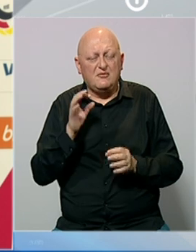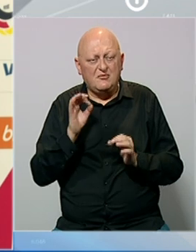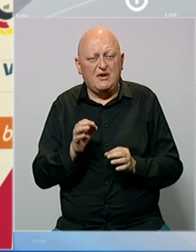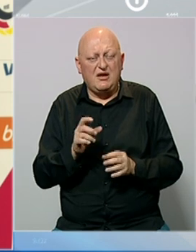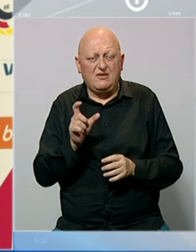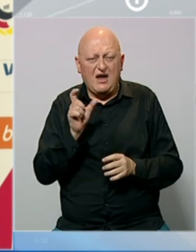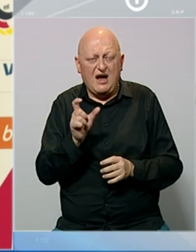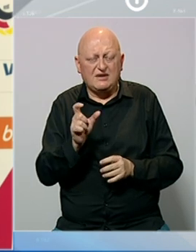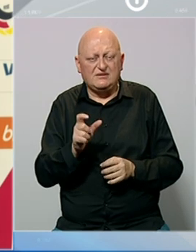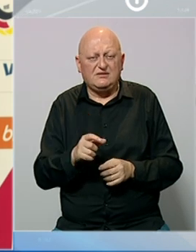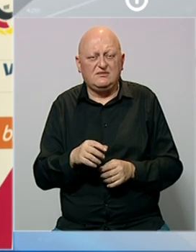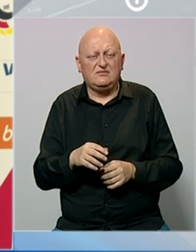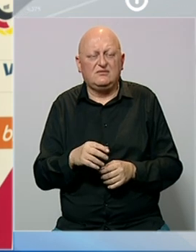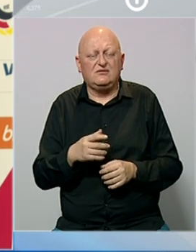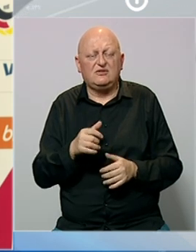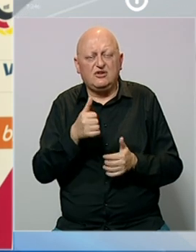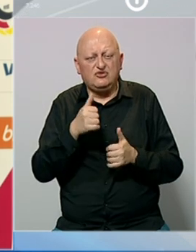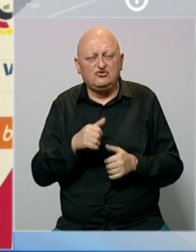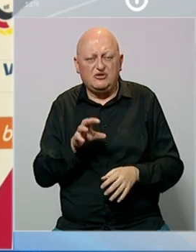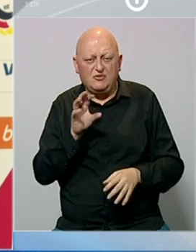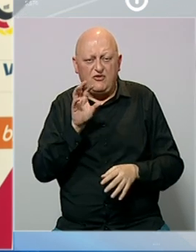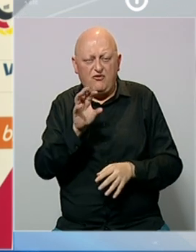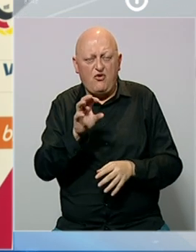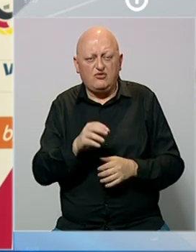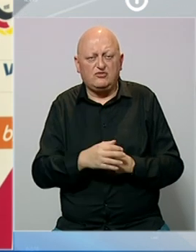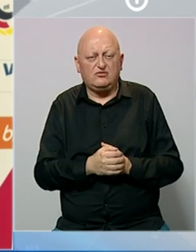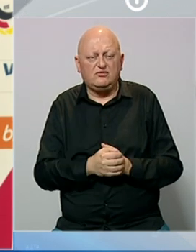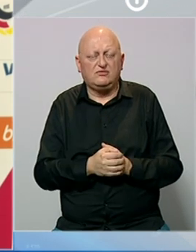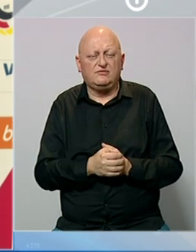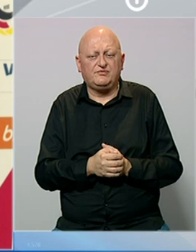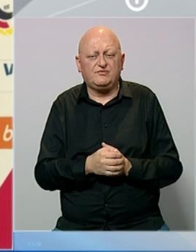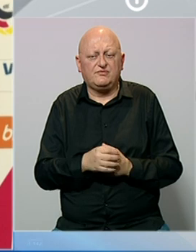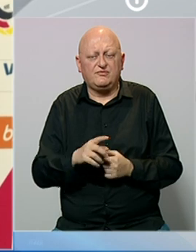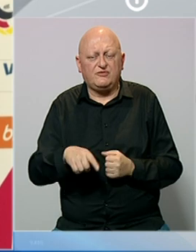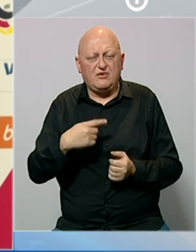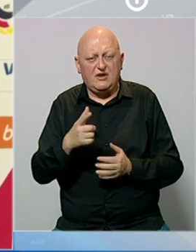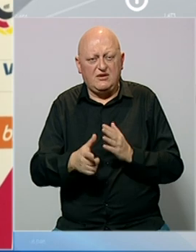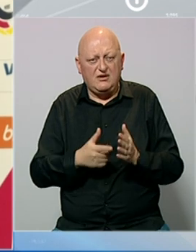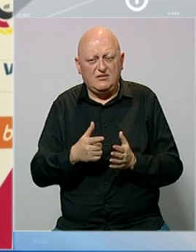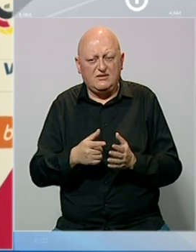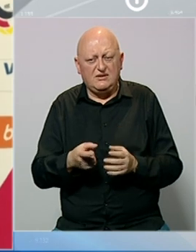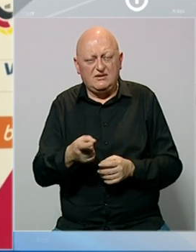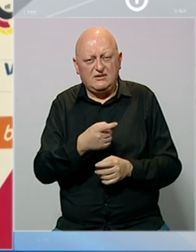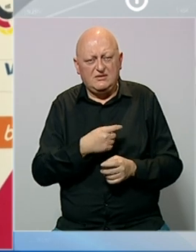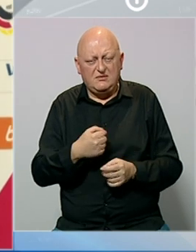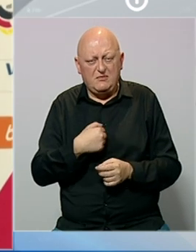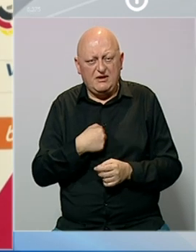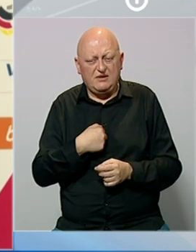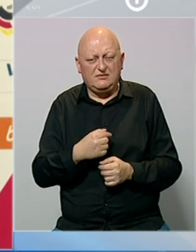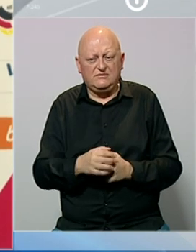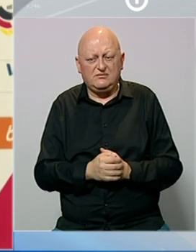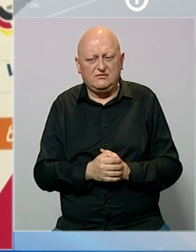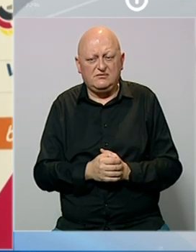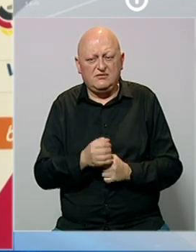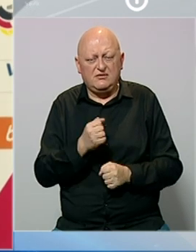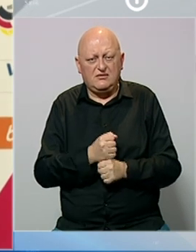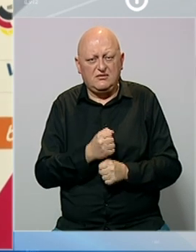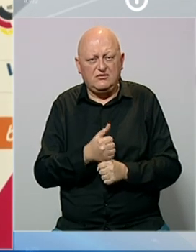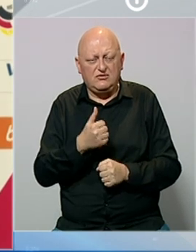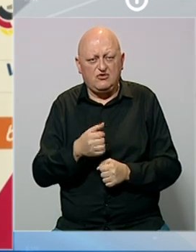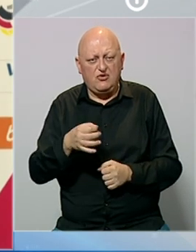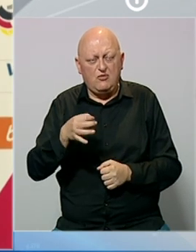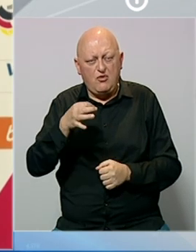akcenat i na čemu je fokus ovom narednom periodu i saveza i mene, da napravimo dobru